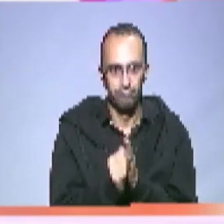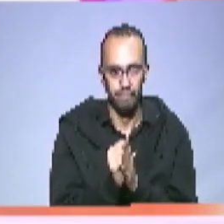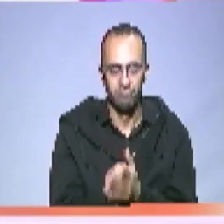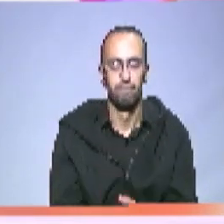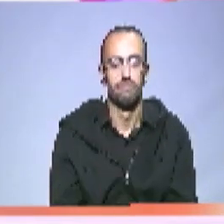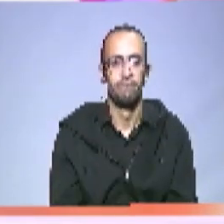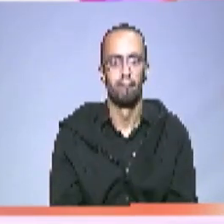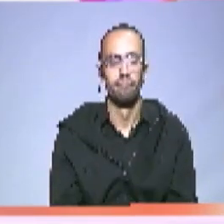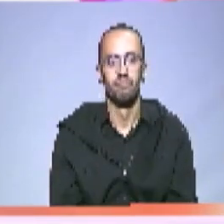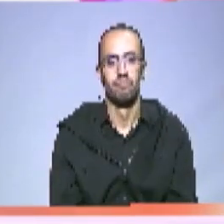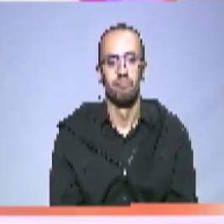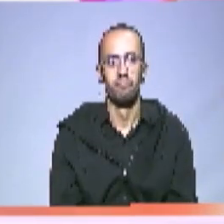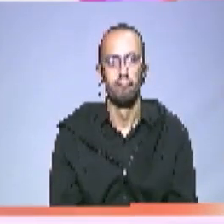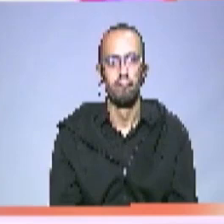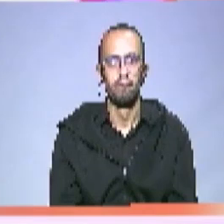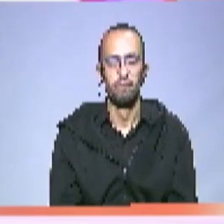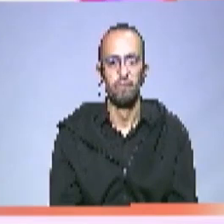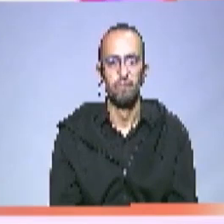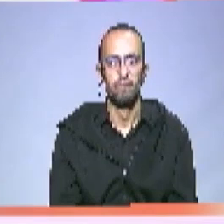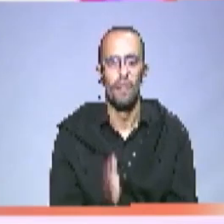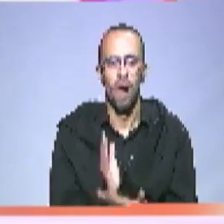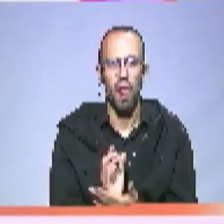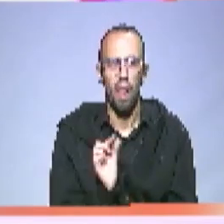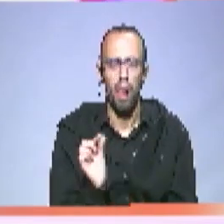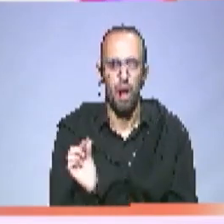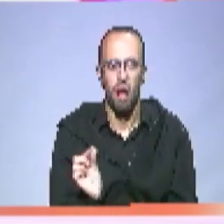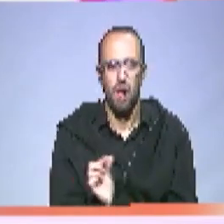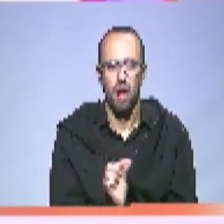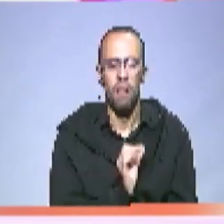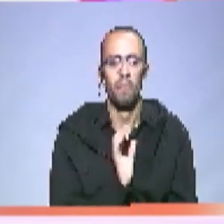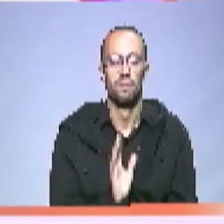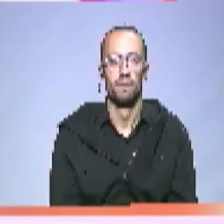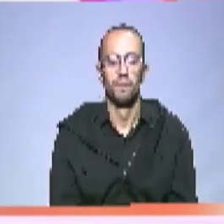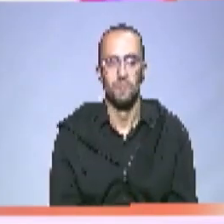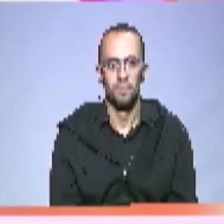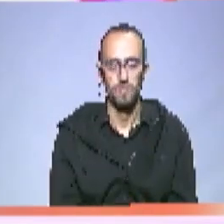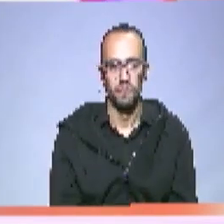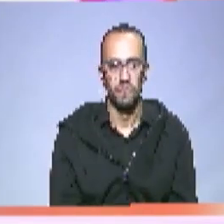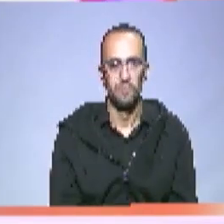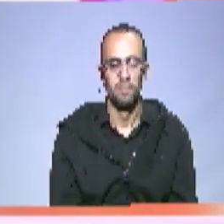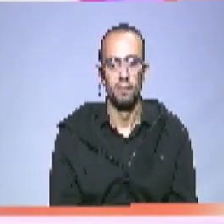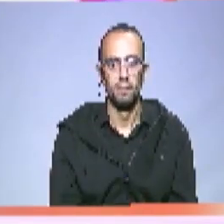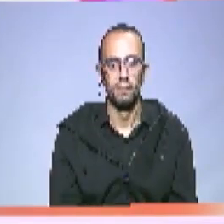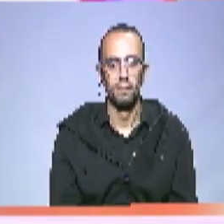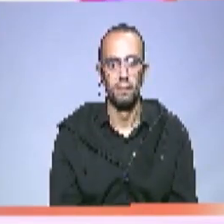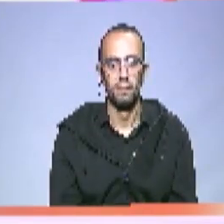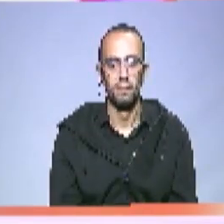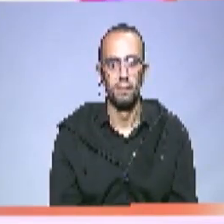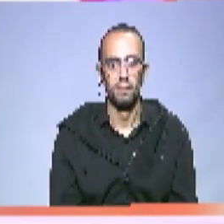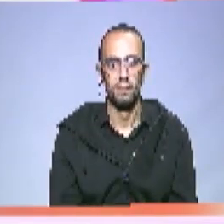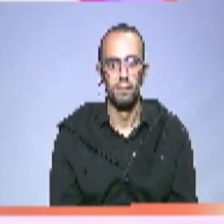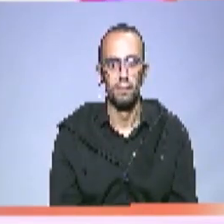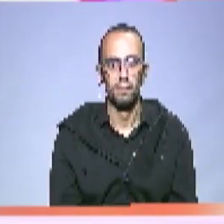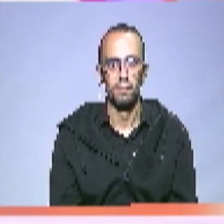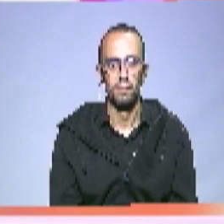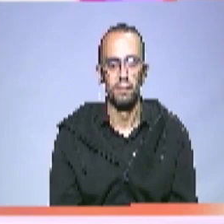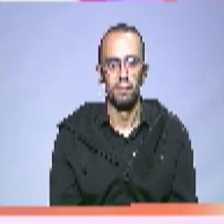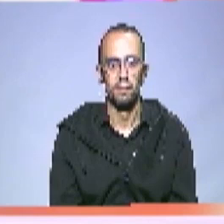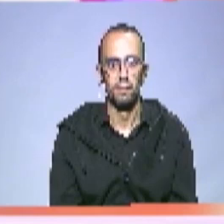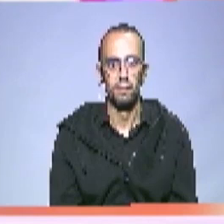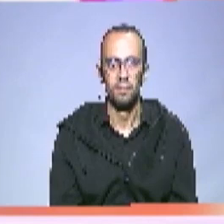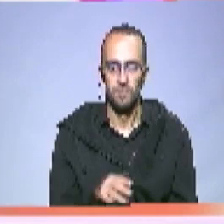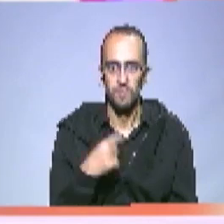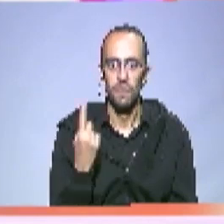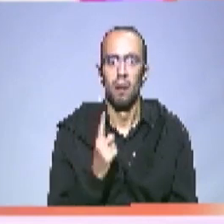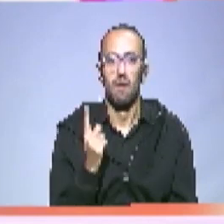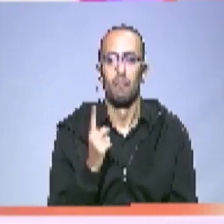الكرومب والبنجر متقطع صغير، كل الحاجات متقطعه صغير، البنجر مبشور. بالظبط كده. وهنجيب معانا